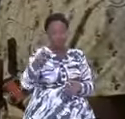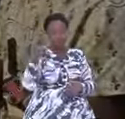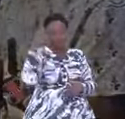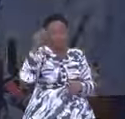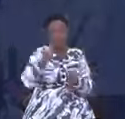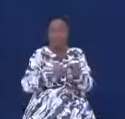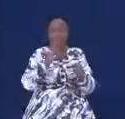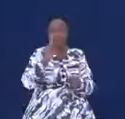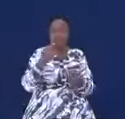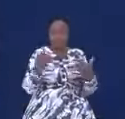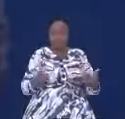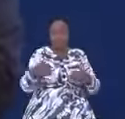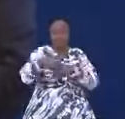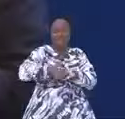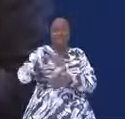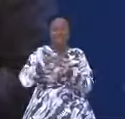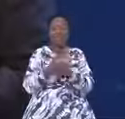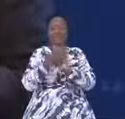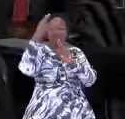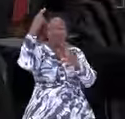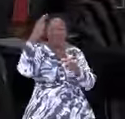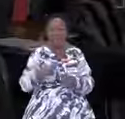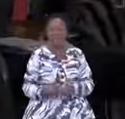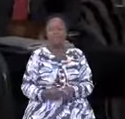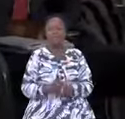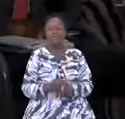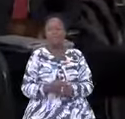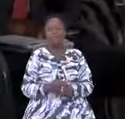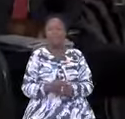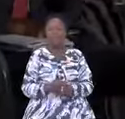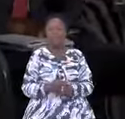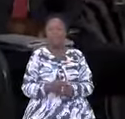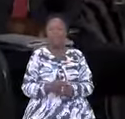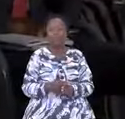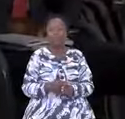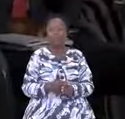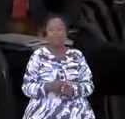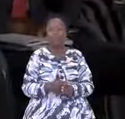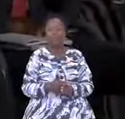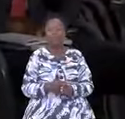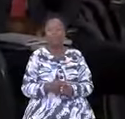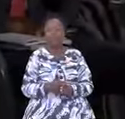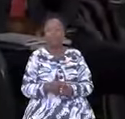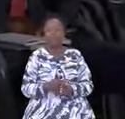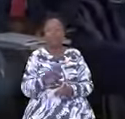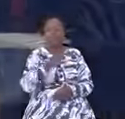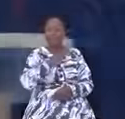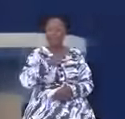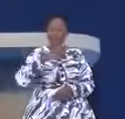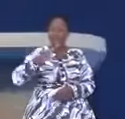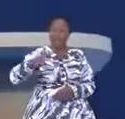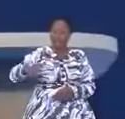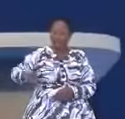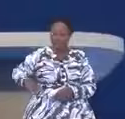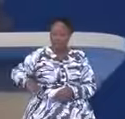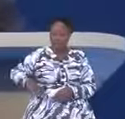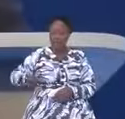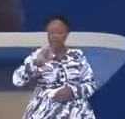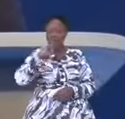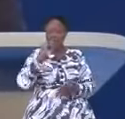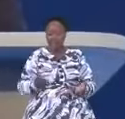au nom de jésus christ heures est élevé si élevé